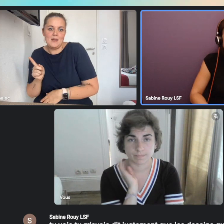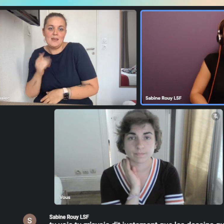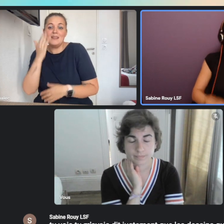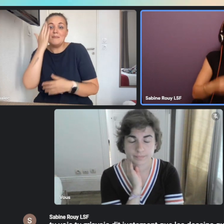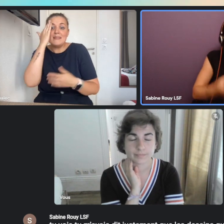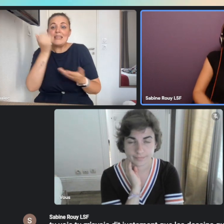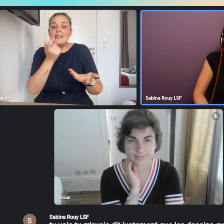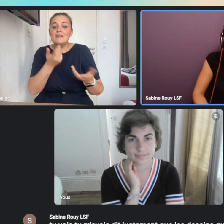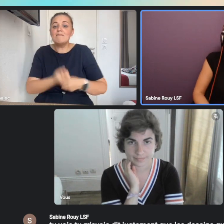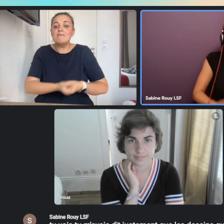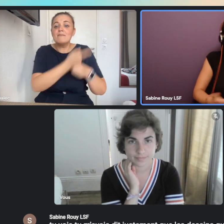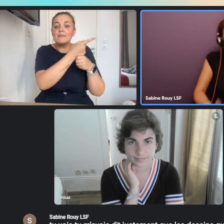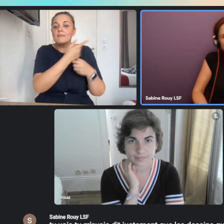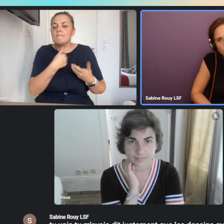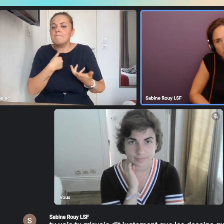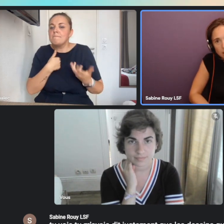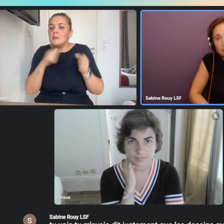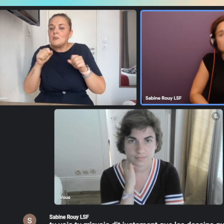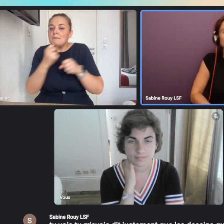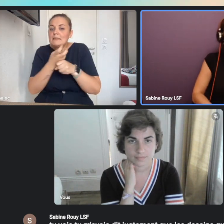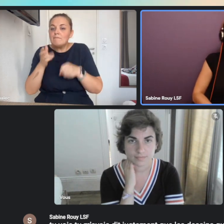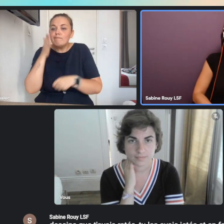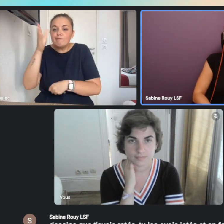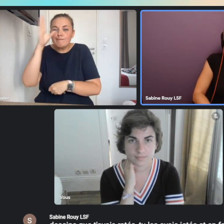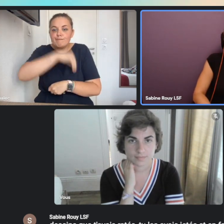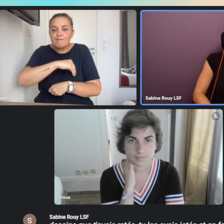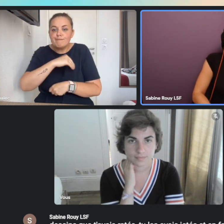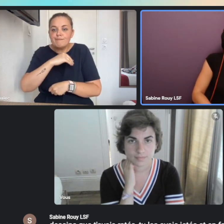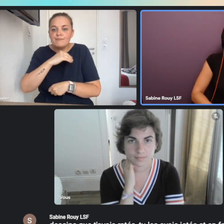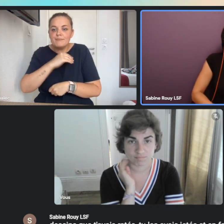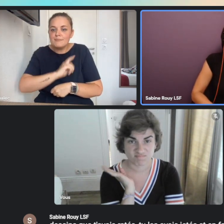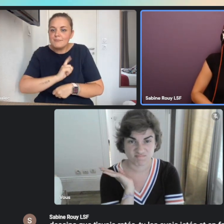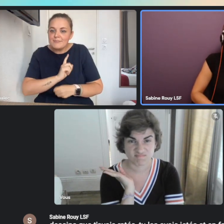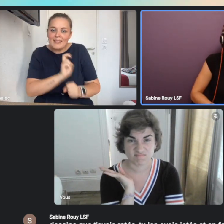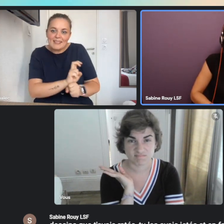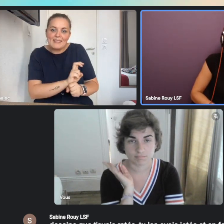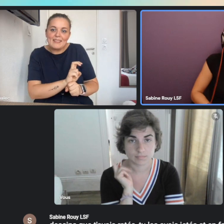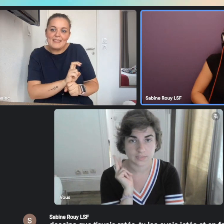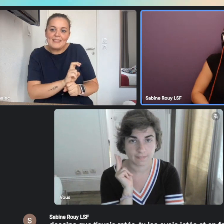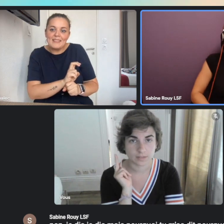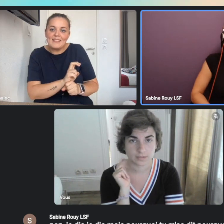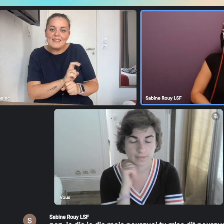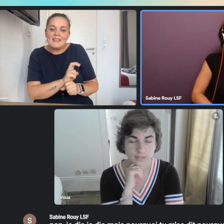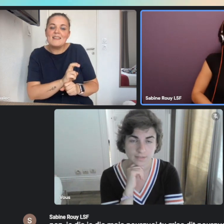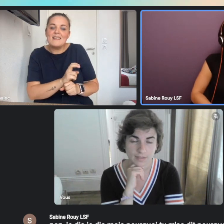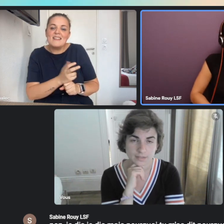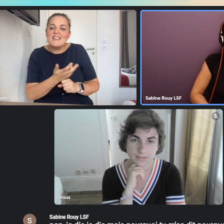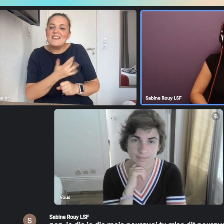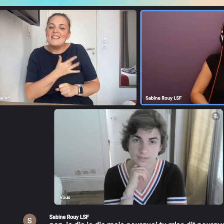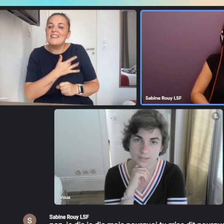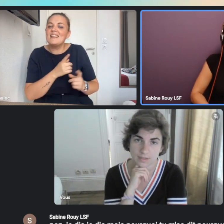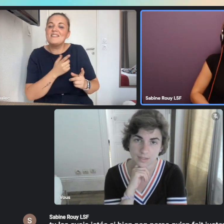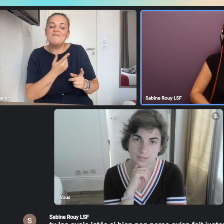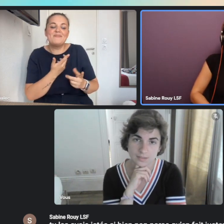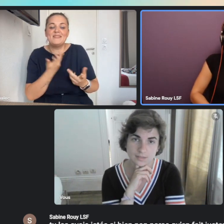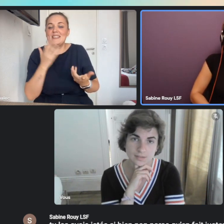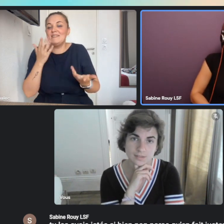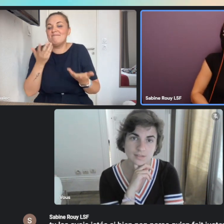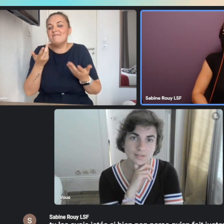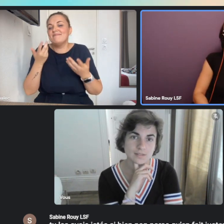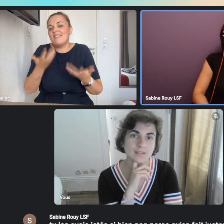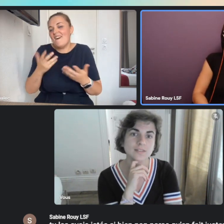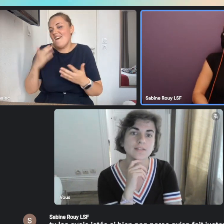refaire. Si tu les vois, tu ne les refais pas. Si tu les jettes, le risque, c'est que par la suite, tu les oublies ces erreurs. L'important, c'est justement de les garder».